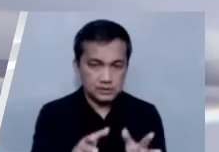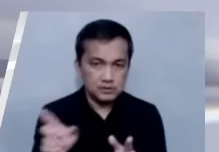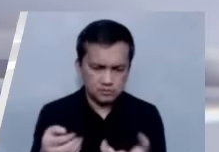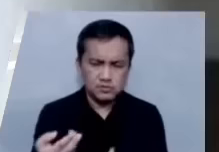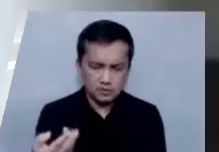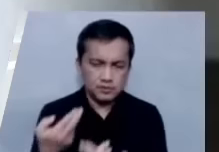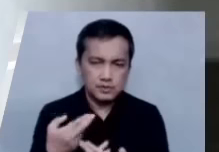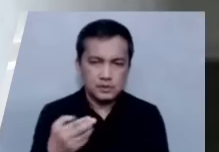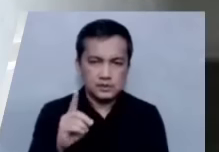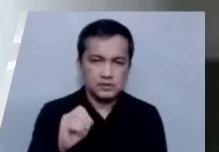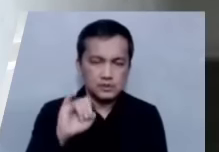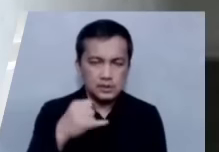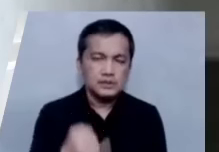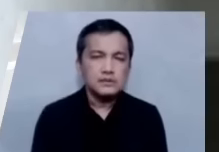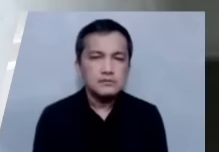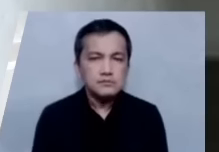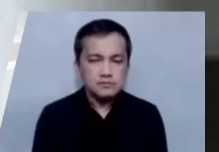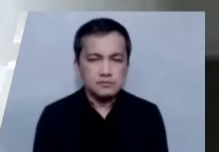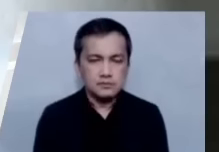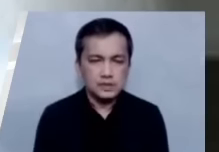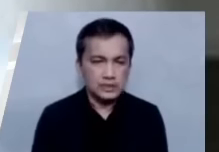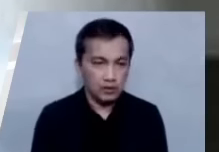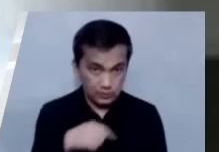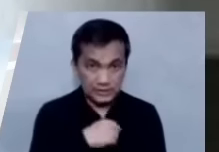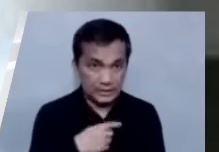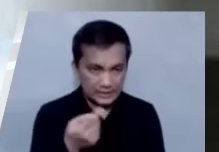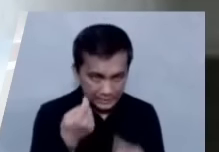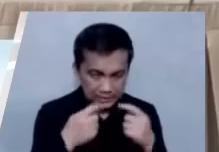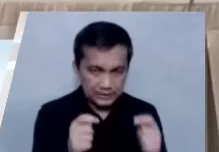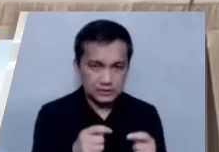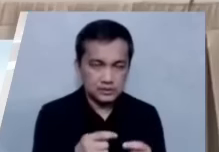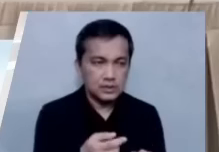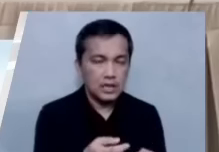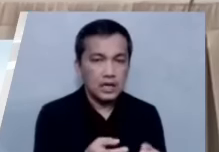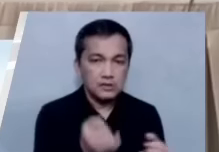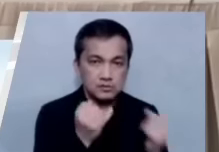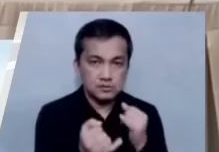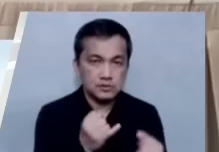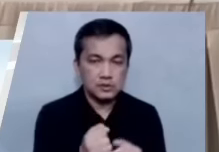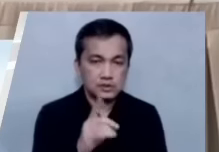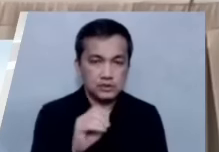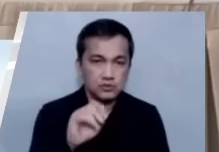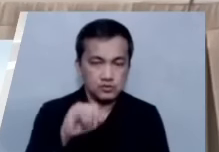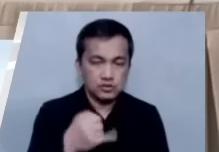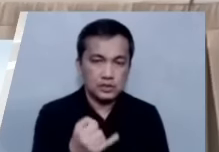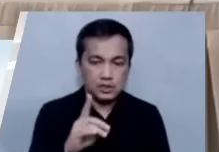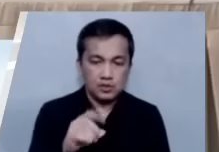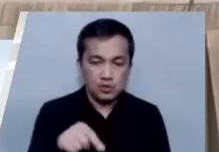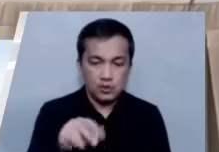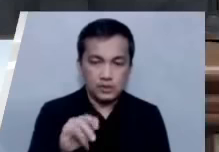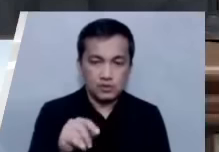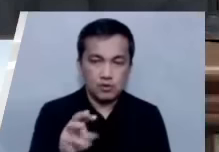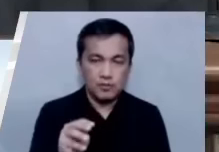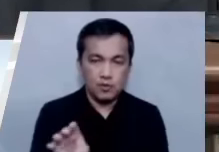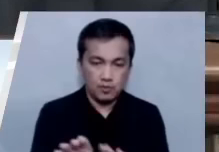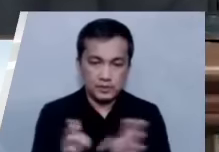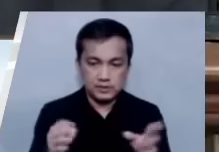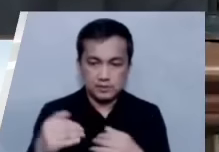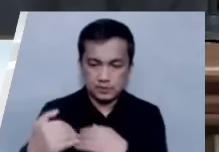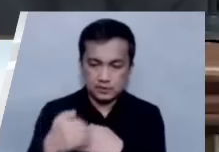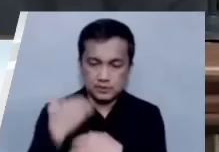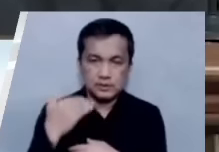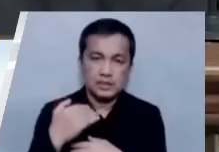DOJ. Sinusubukan pa naming makuha ang komento ng DOJ. Bukas ang Quadcom kung magpapadala sa kanila ng affidavit sina Senador Go